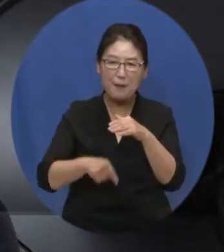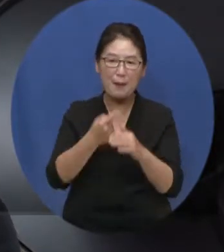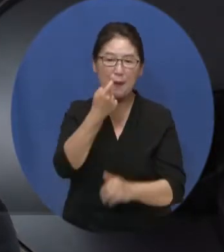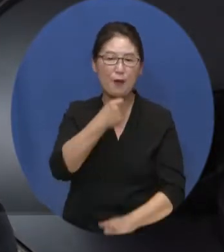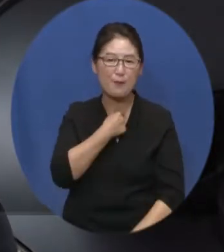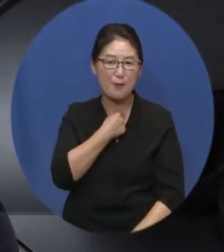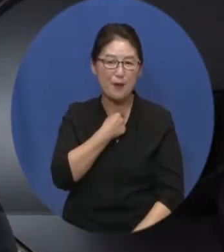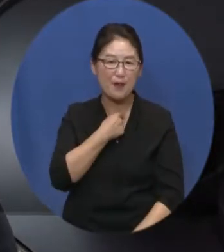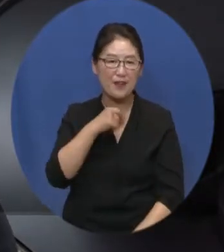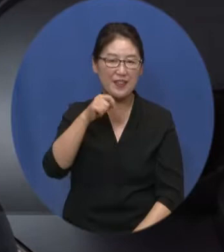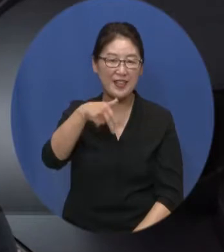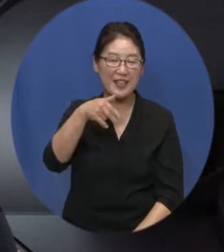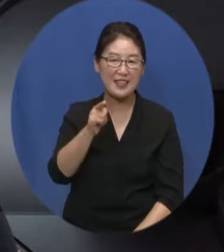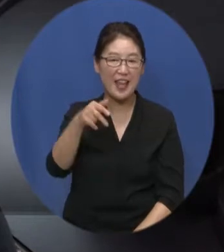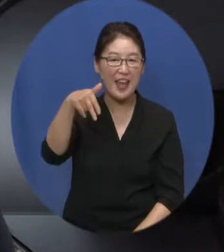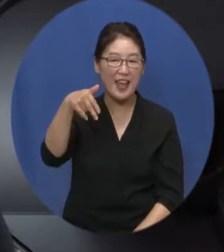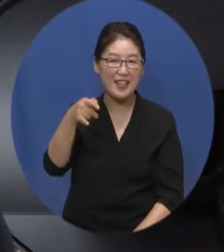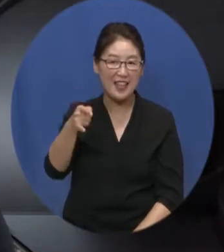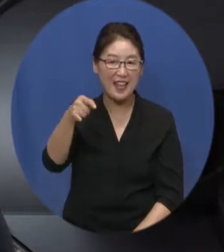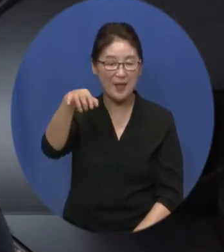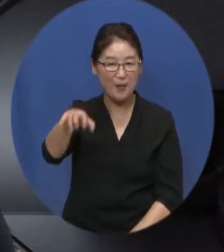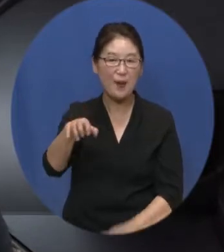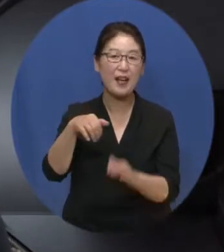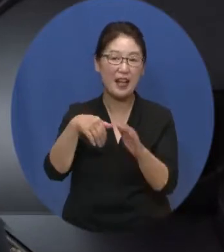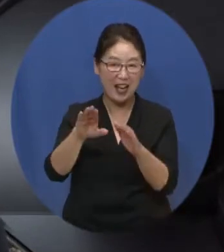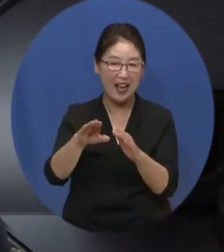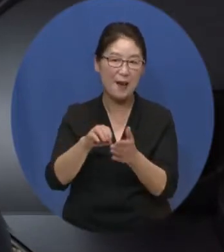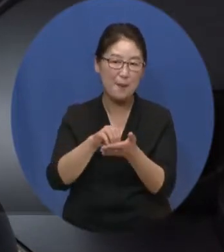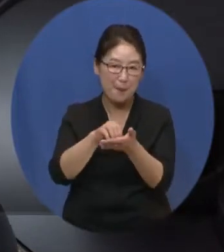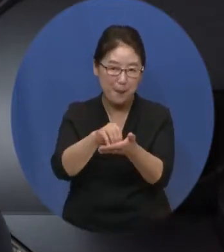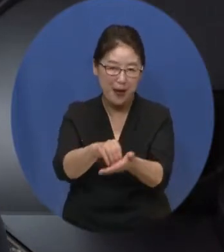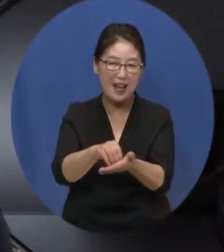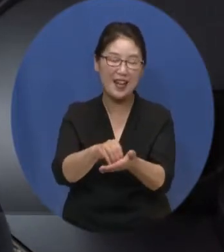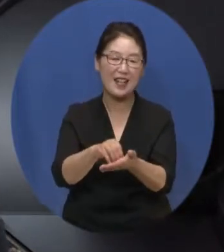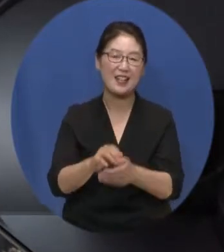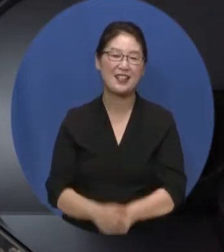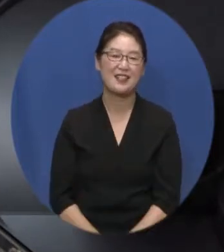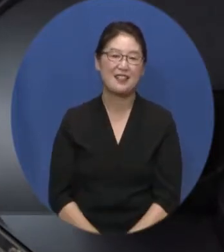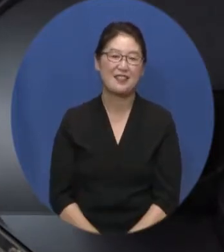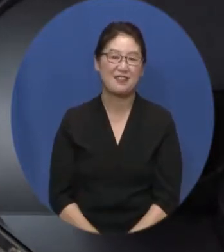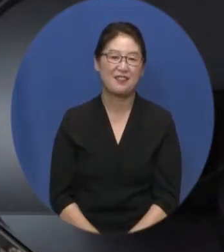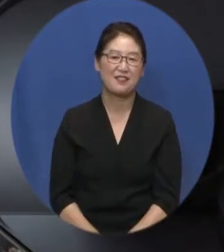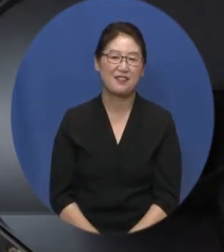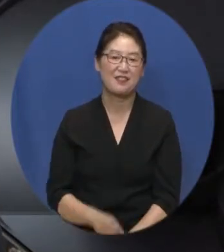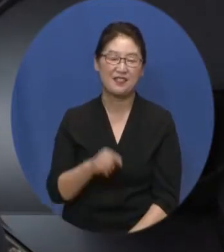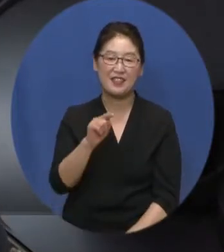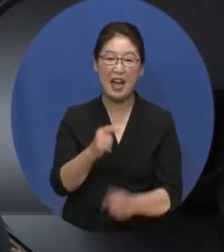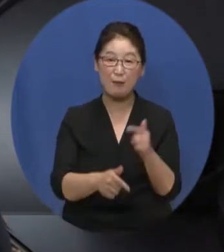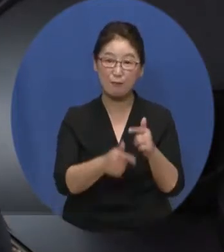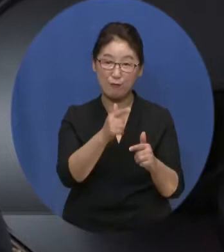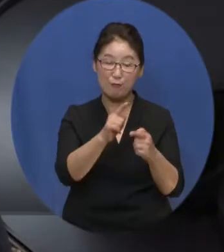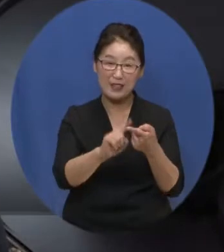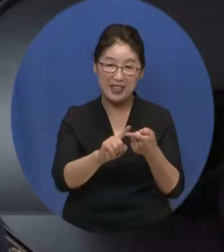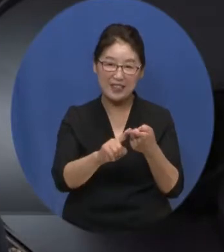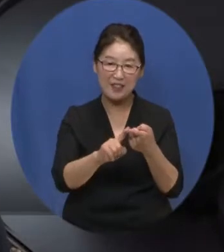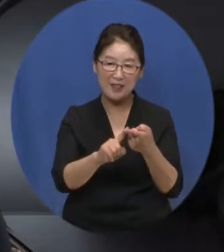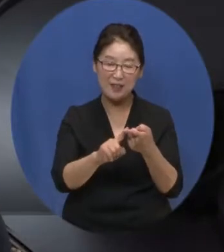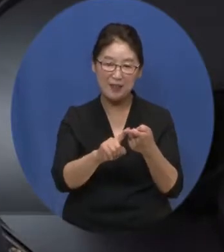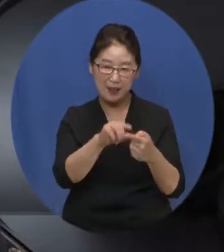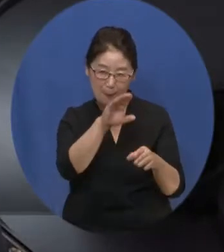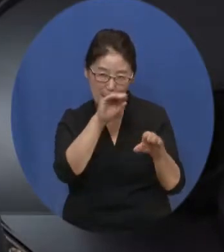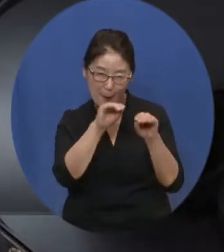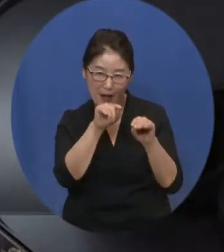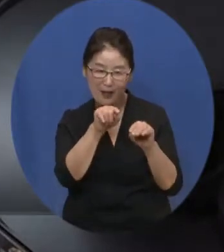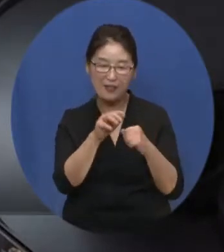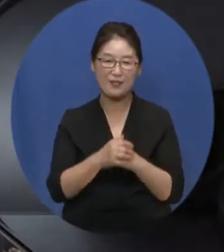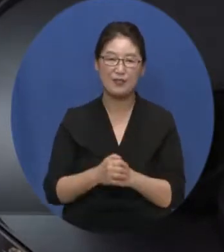젊은 나 이제 제소를 빅서 를 해서 이제 나무에 대해서도 좀 배우고 또 나무 뭐 이렇게 그런